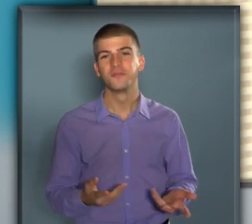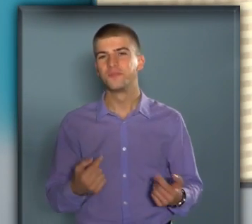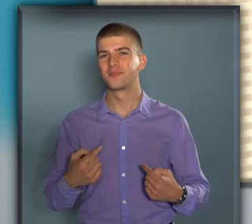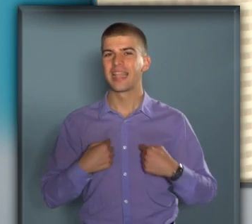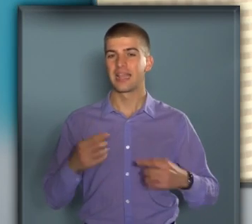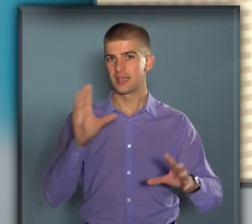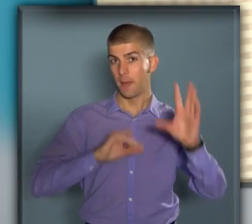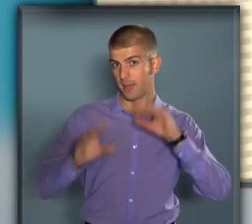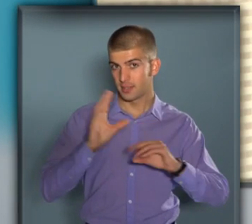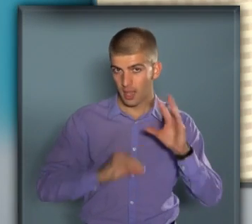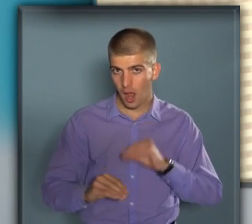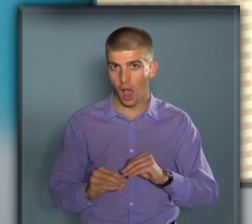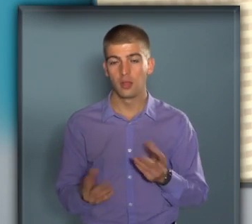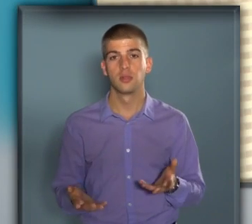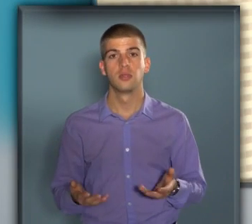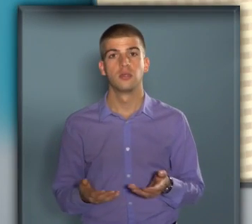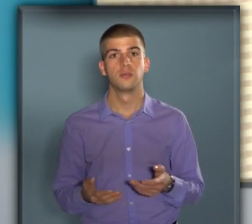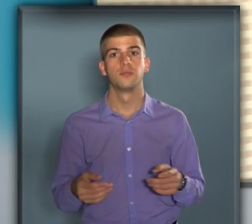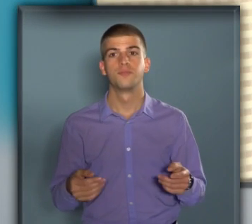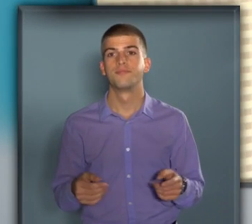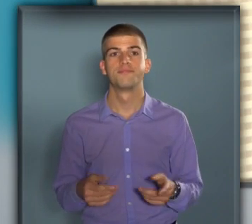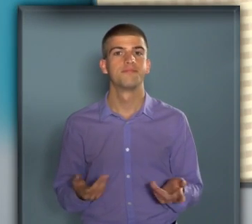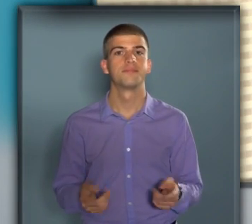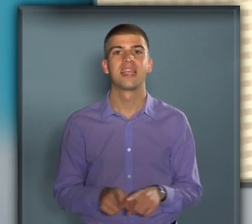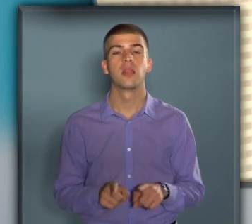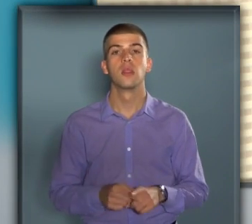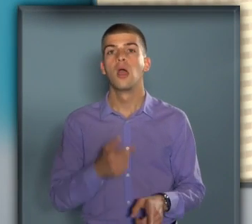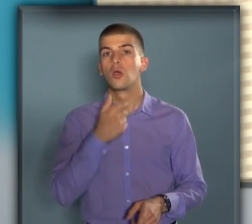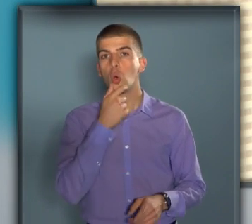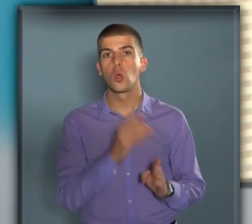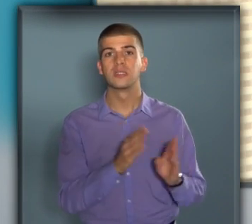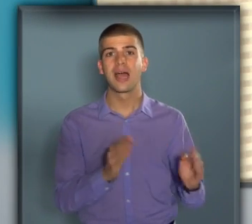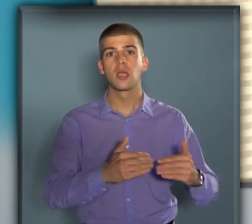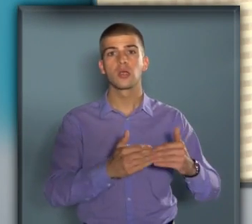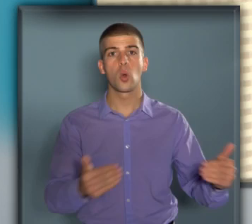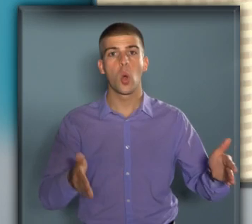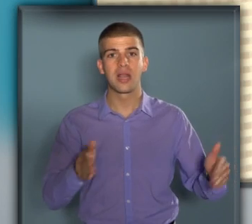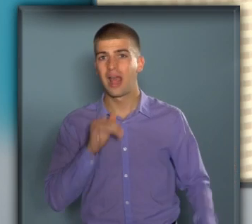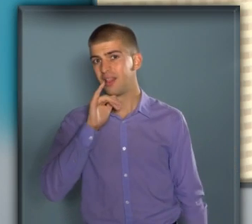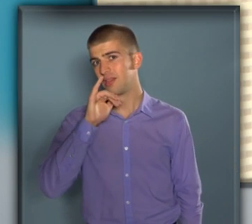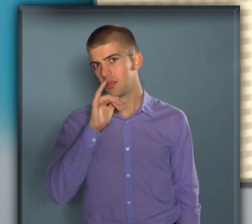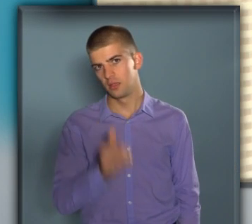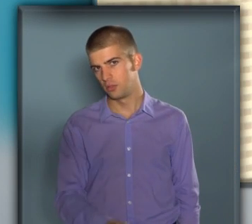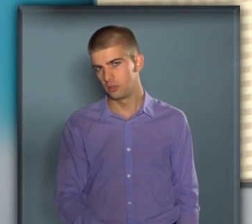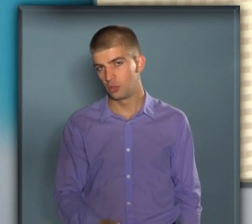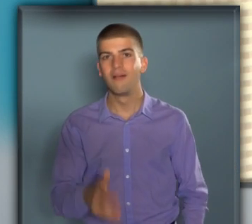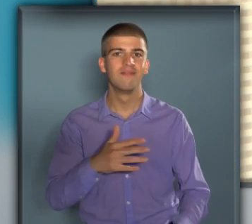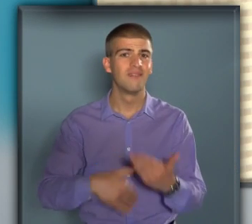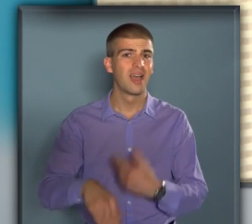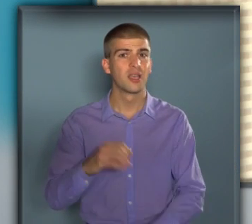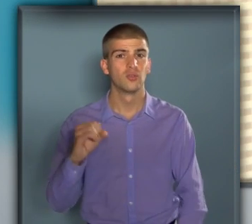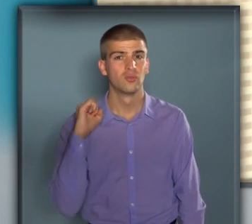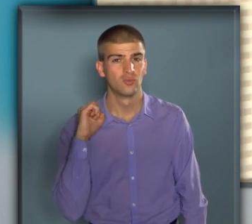az, hogy sose teszünk be ilyen korosztályi korlátot. Az nagyon jó, hogyha nagyon vegyes a korosztály,